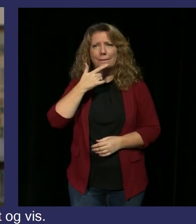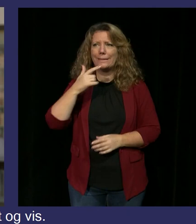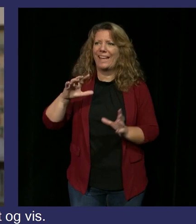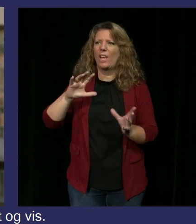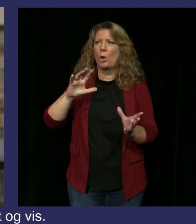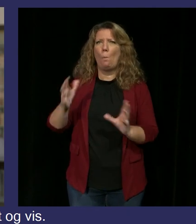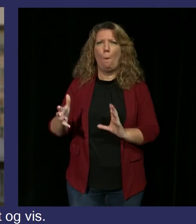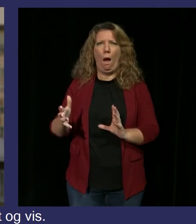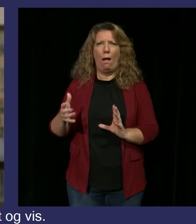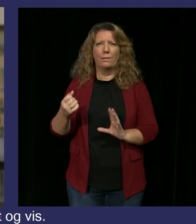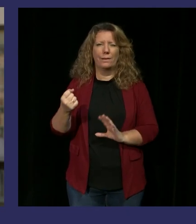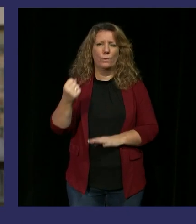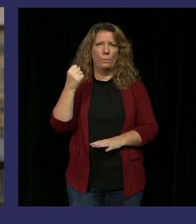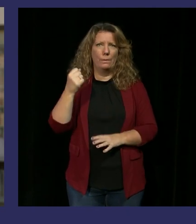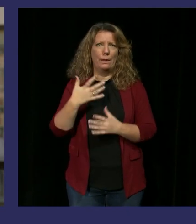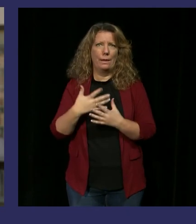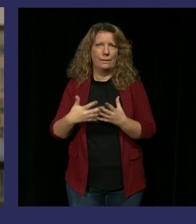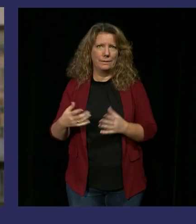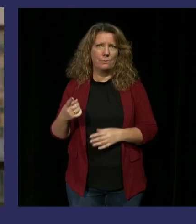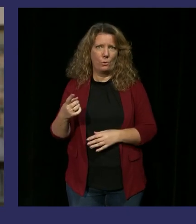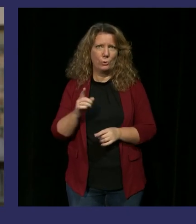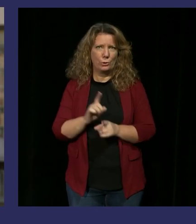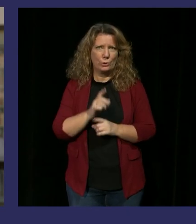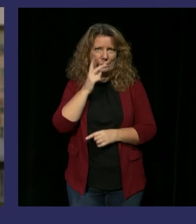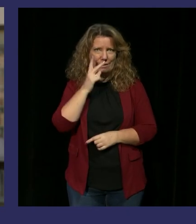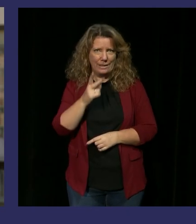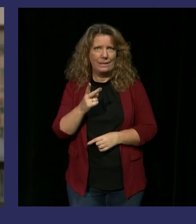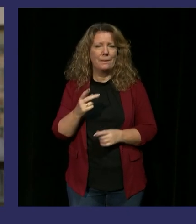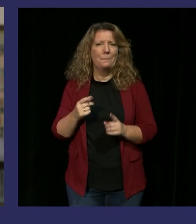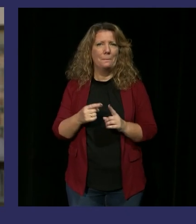globalt dominerende, sånn sett.